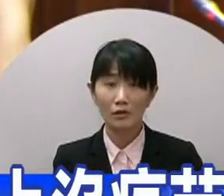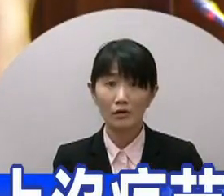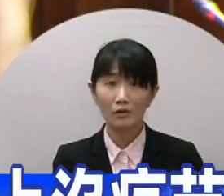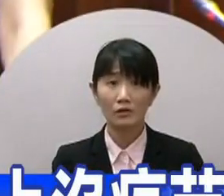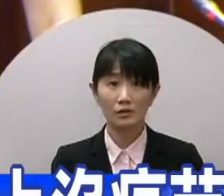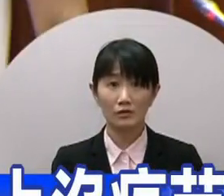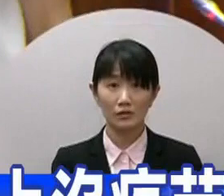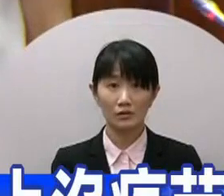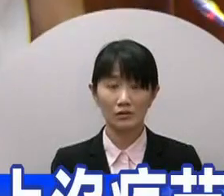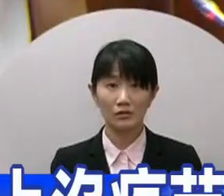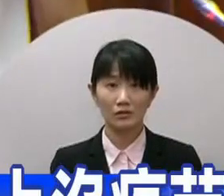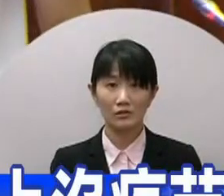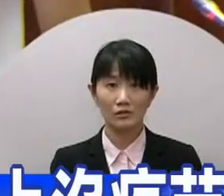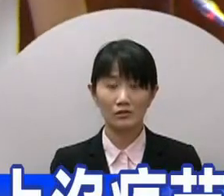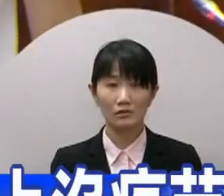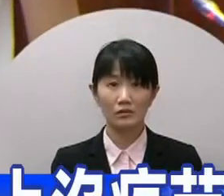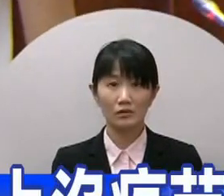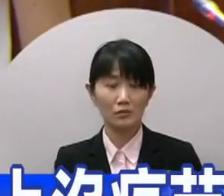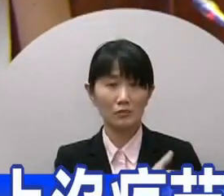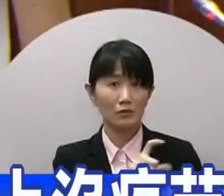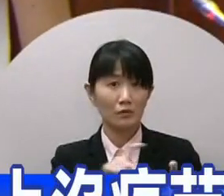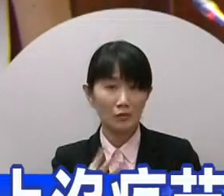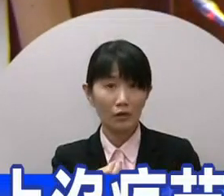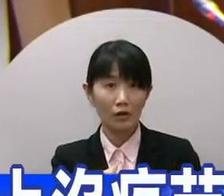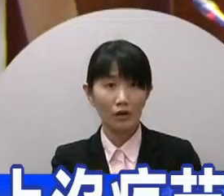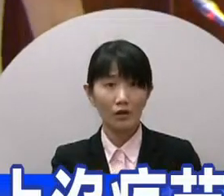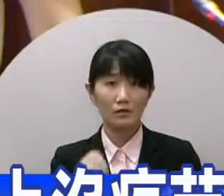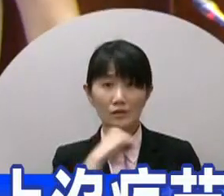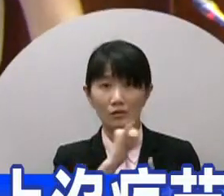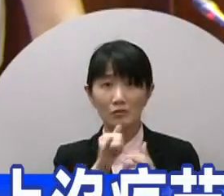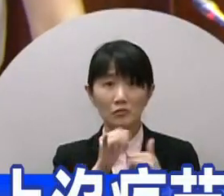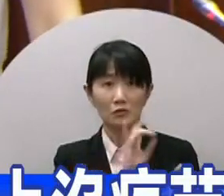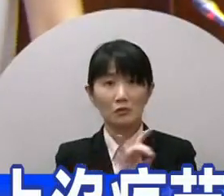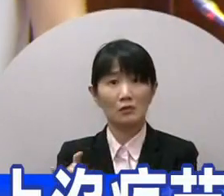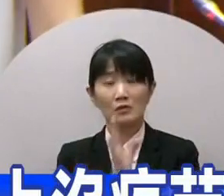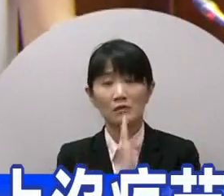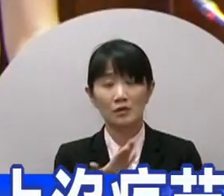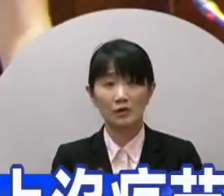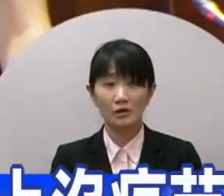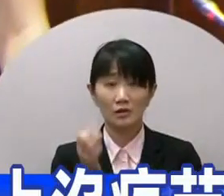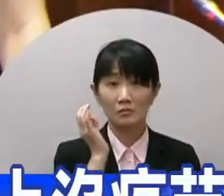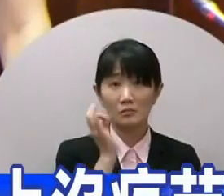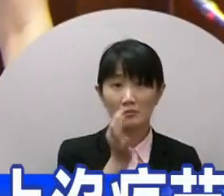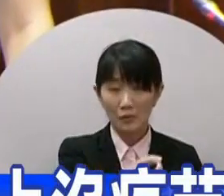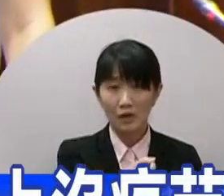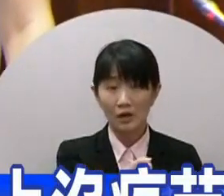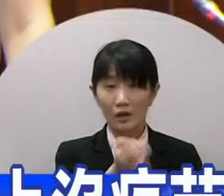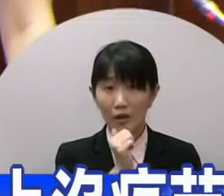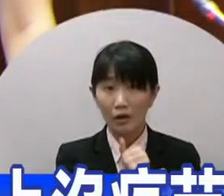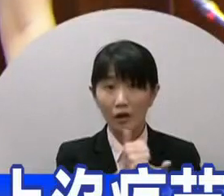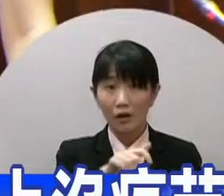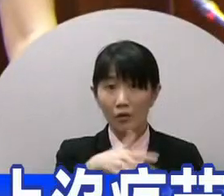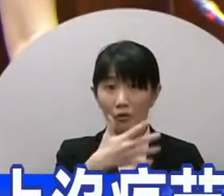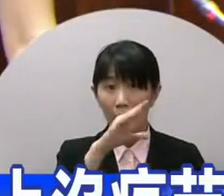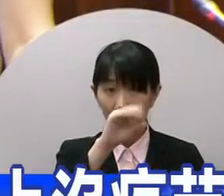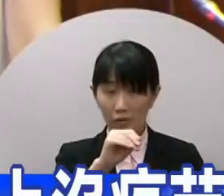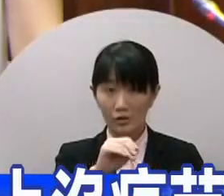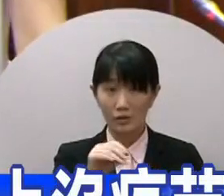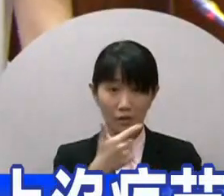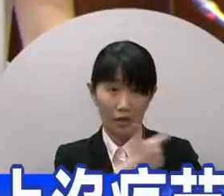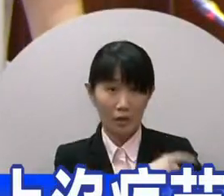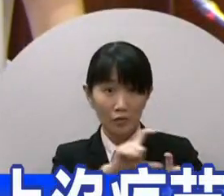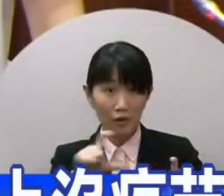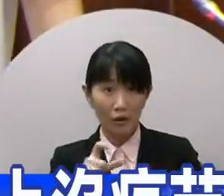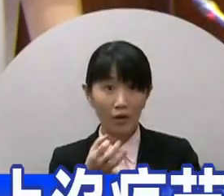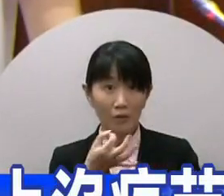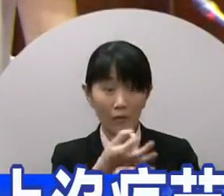苗？哎，你们的骗专台湾人哦，他没有买到500万疫苗，他骗我们。 谁？ 啊，郭台铭啊，你现